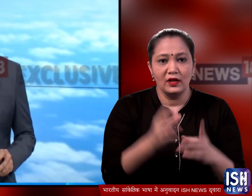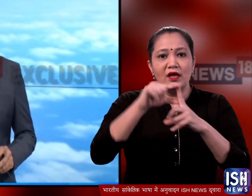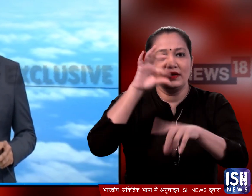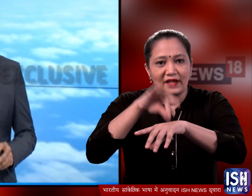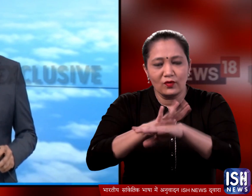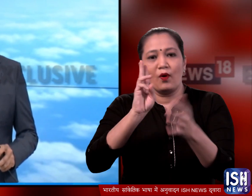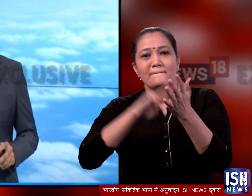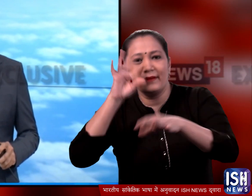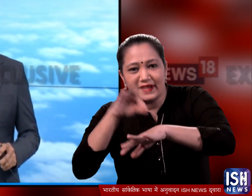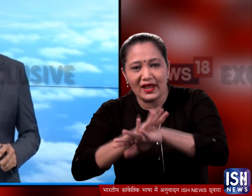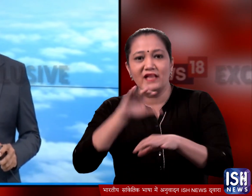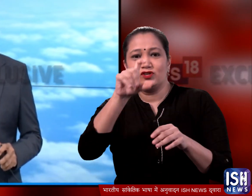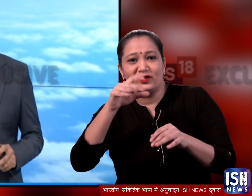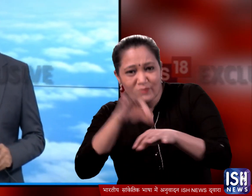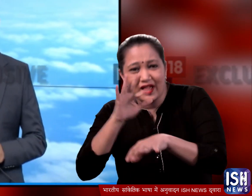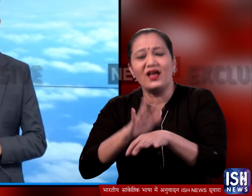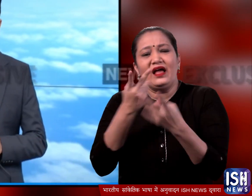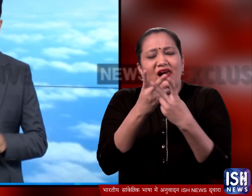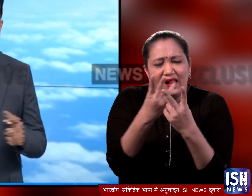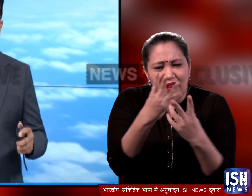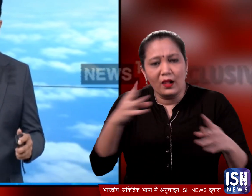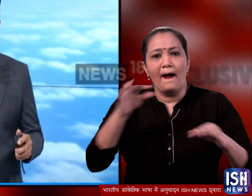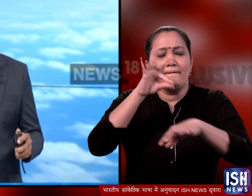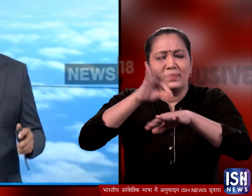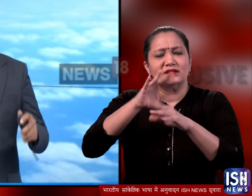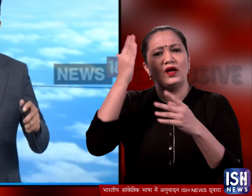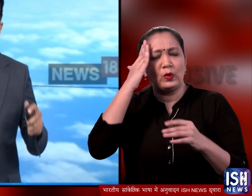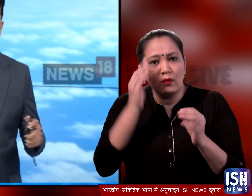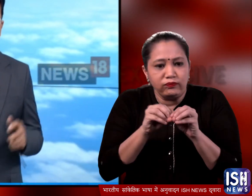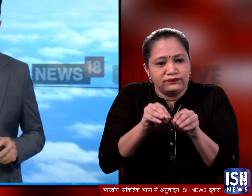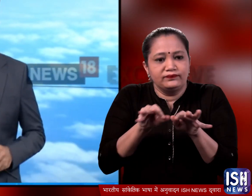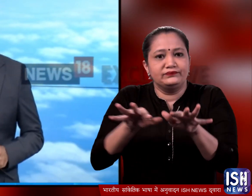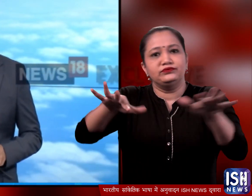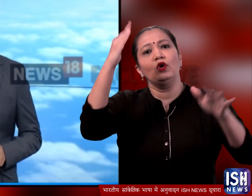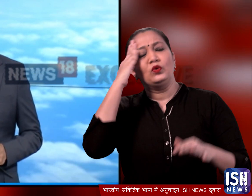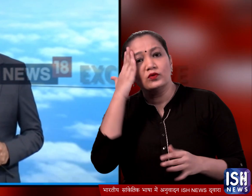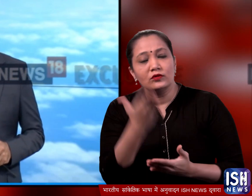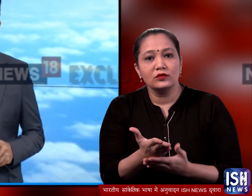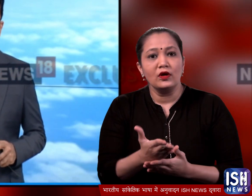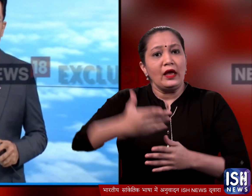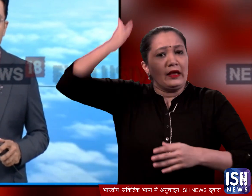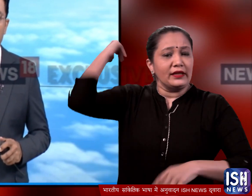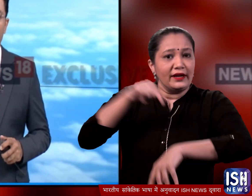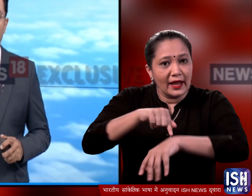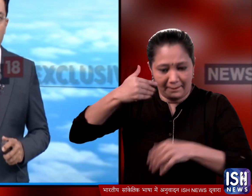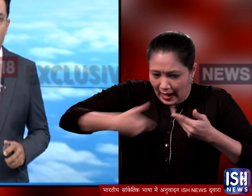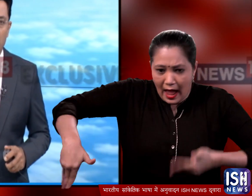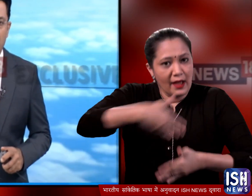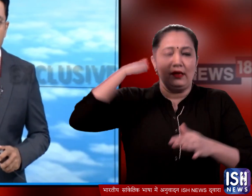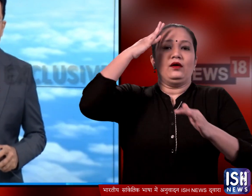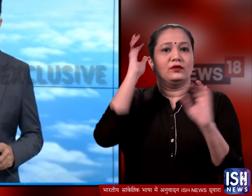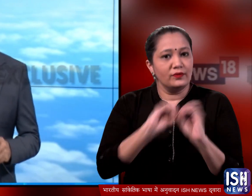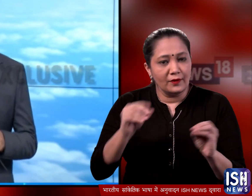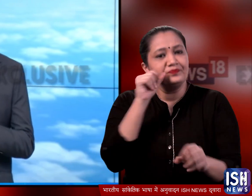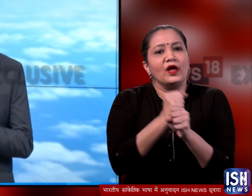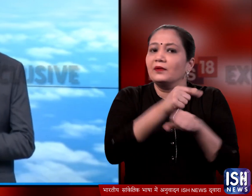से डेंगू, मलेरिया और चिकनगुनिया फैलाने वाले मच्छरों के पनपने की आशंका थी। लेकिन तब न तो हम लोगों ने